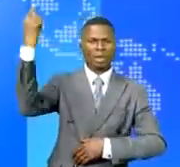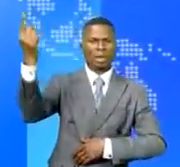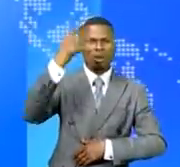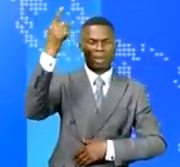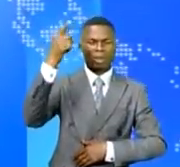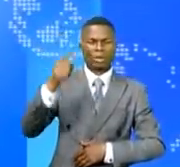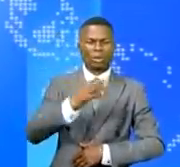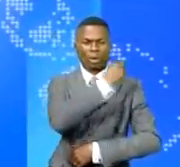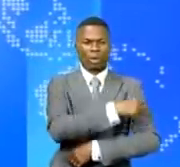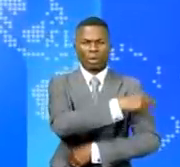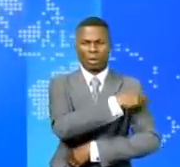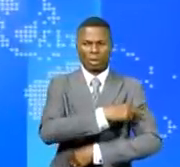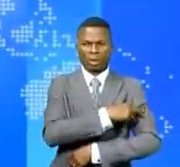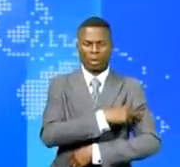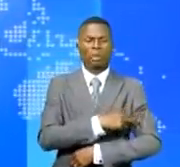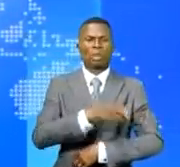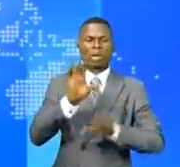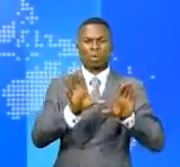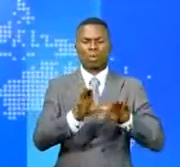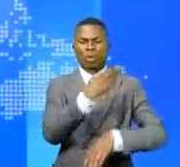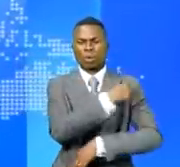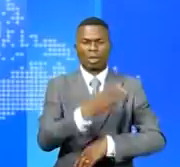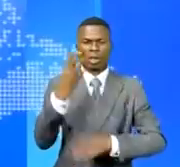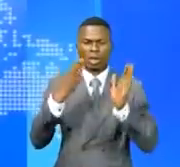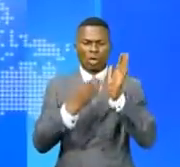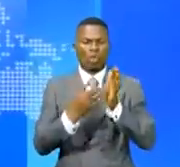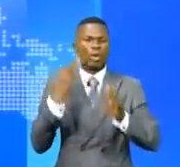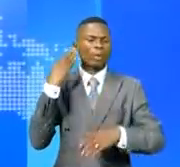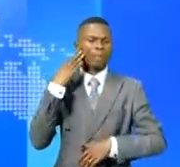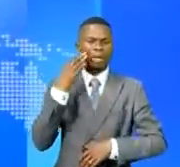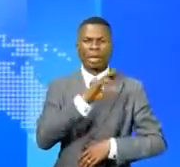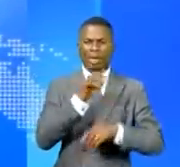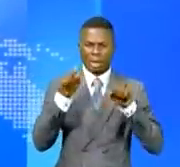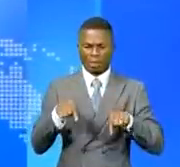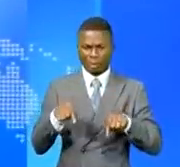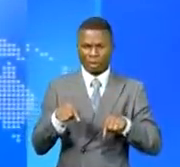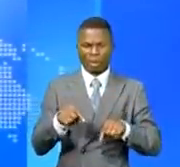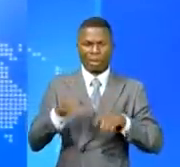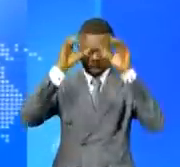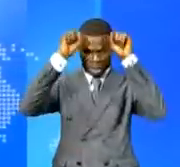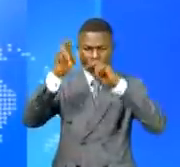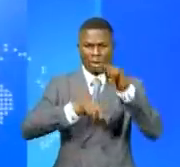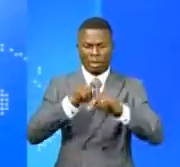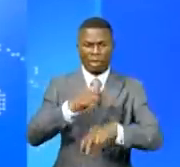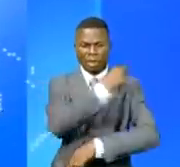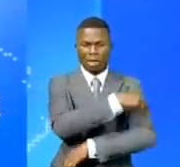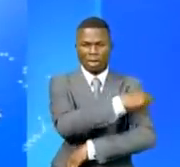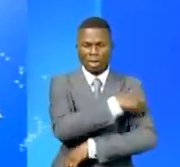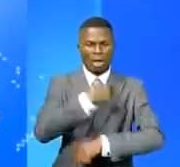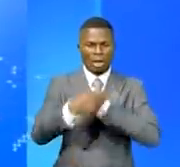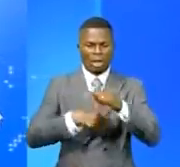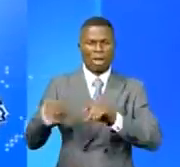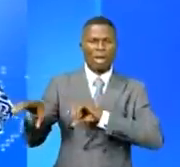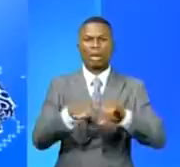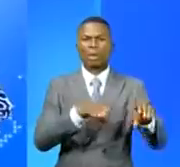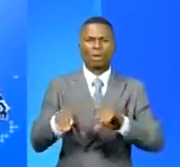la Croix-Rouge et du Croissant-Rouge, le 8 mai de cette année, le président national de la Croix-Rouge a procédé au lancement des